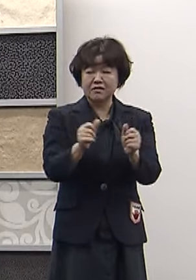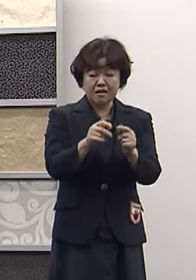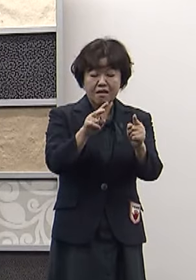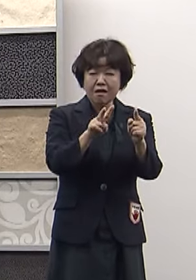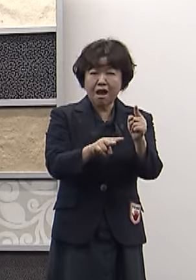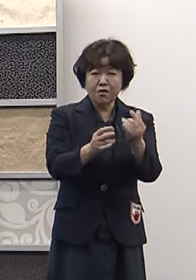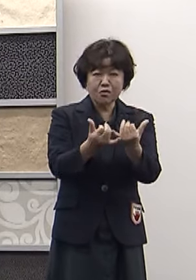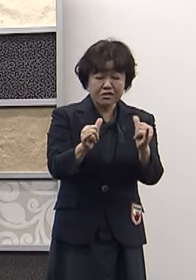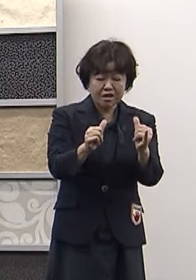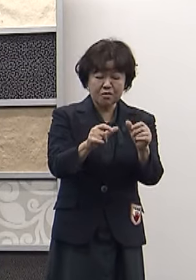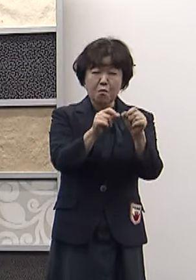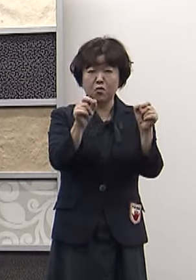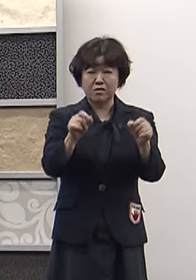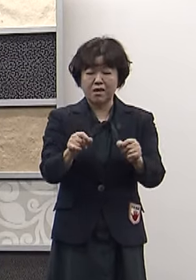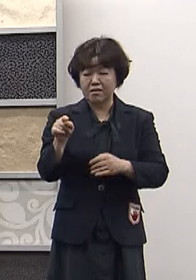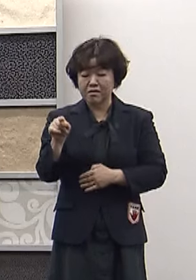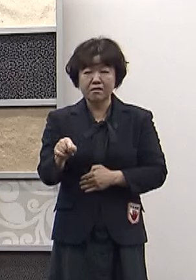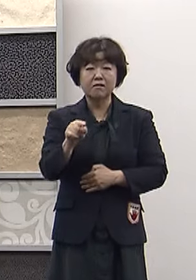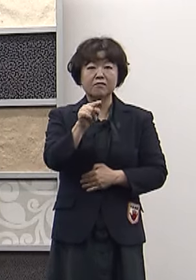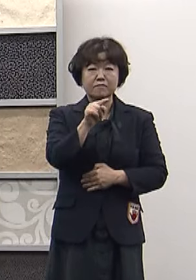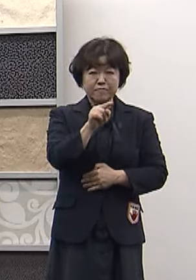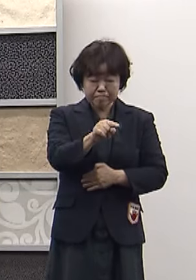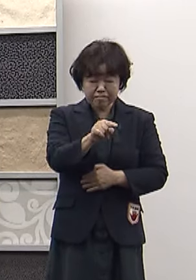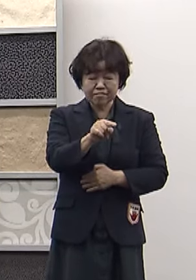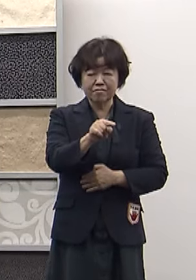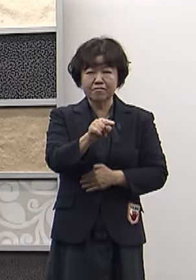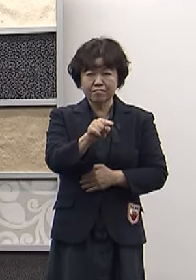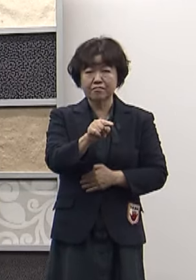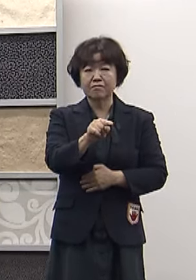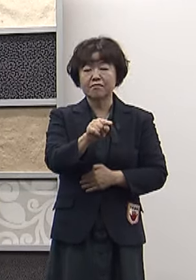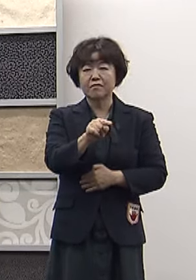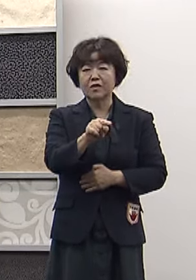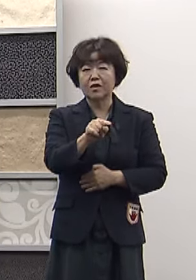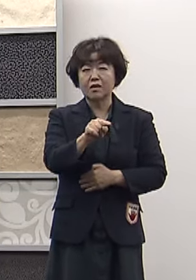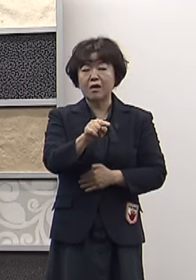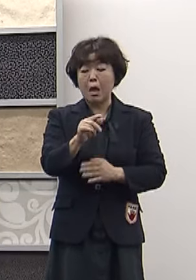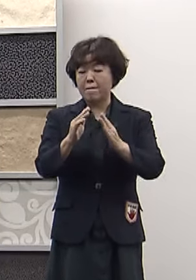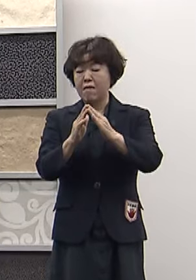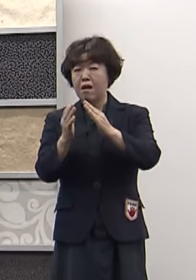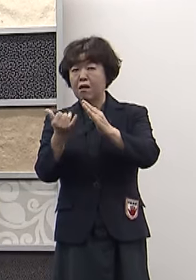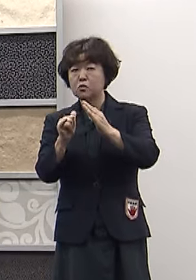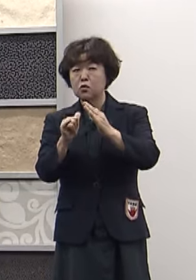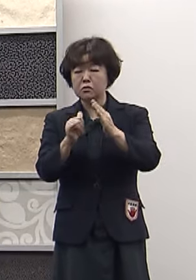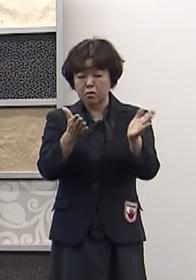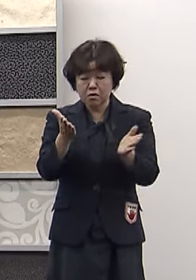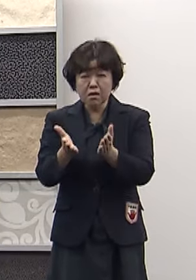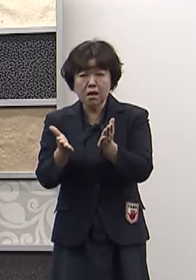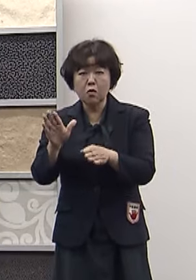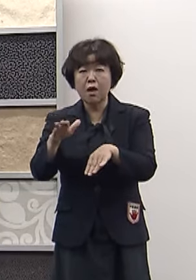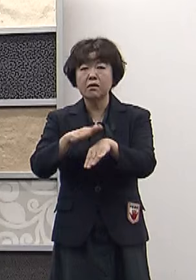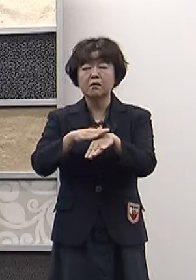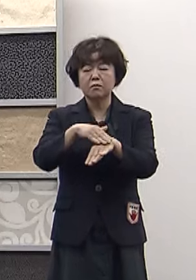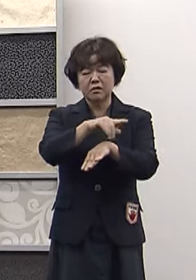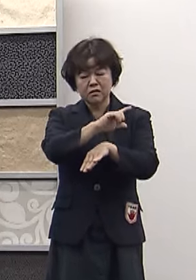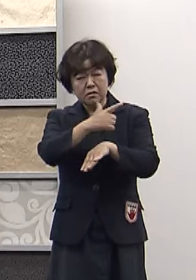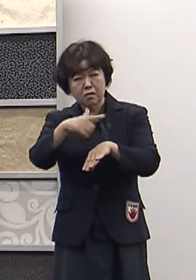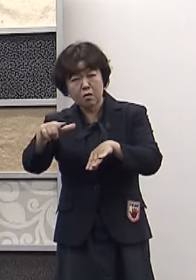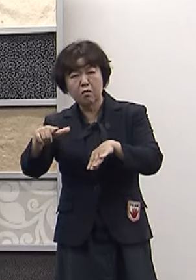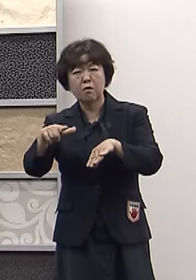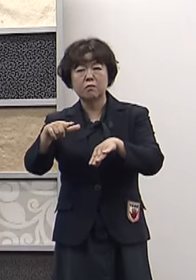の問題も議論になっておりますが、このように家族ケアのあり方、大変多様で複雑になっており